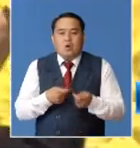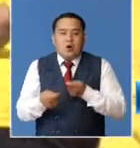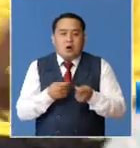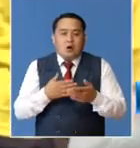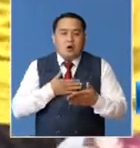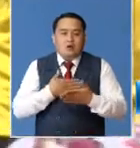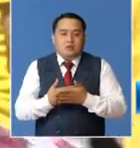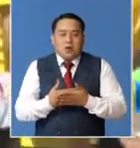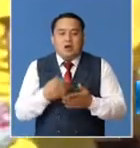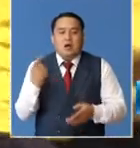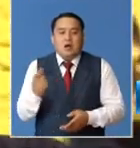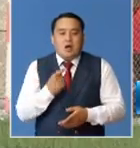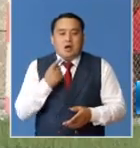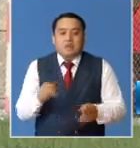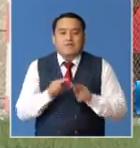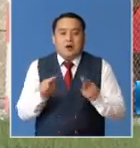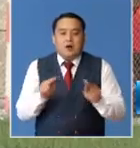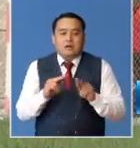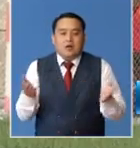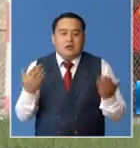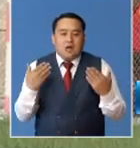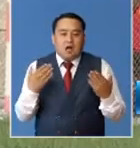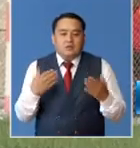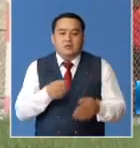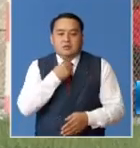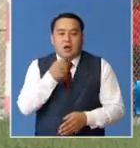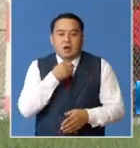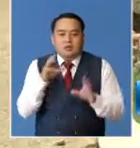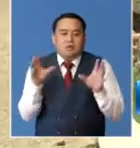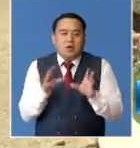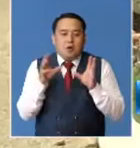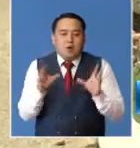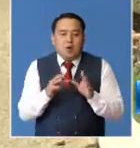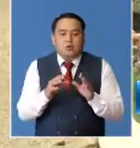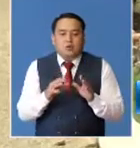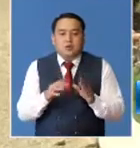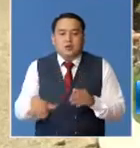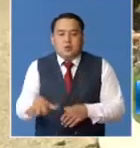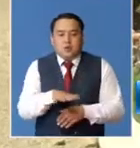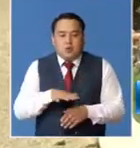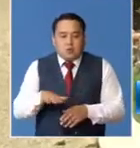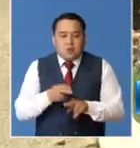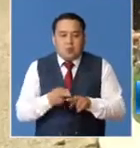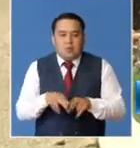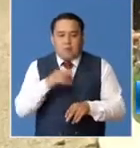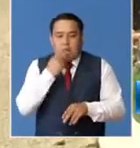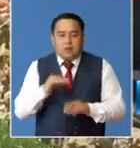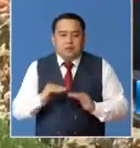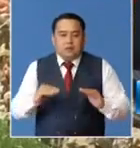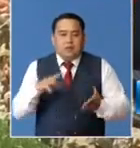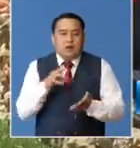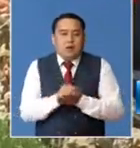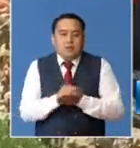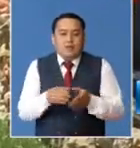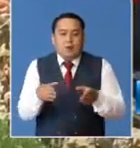ведут занятия по экологическому воспитанию отдыхающих. Старшие заботливо ухаживают за прилегающей территорией. Младшие же